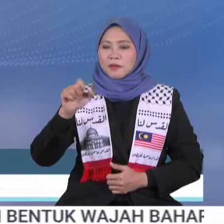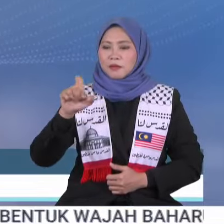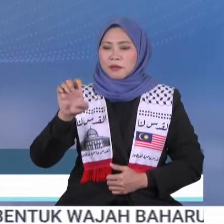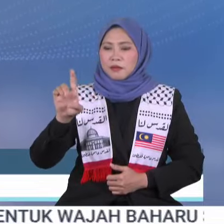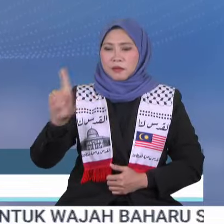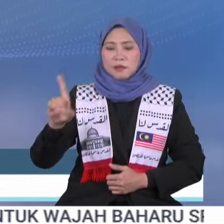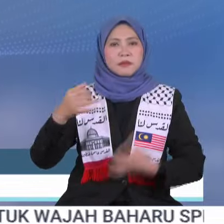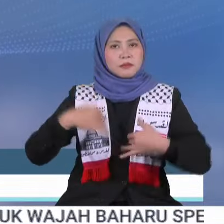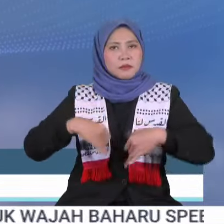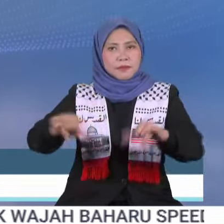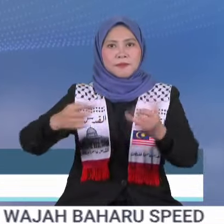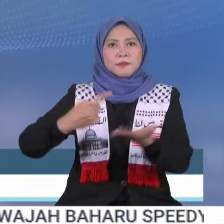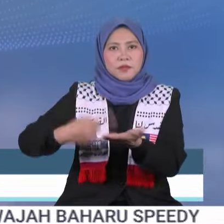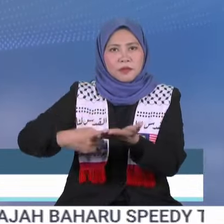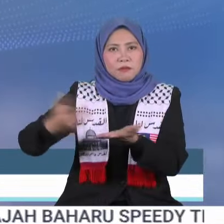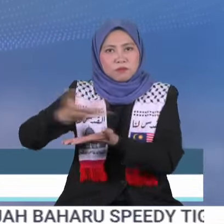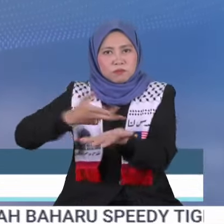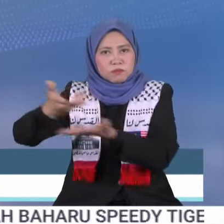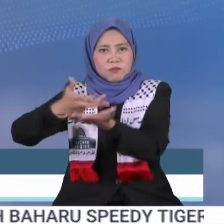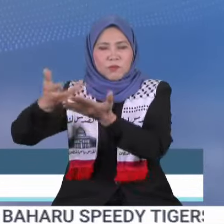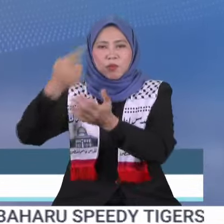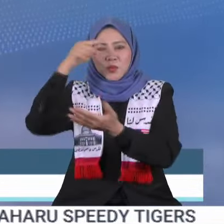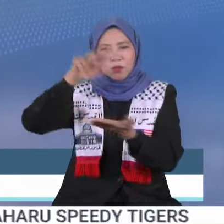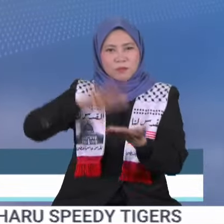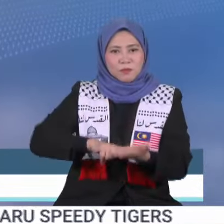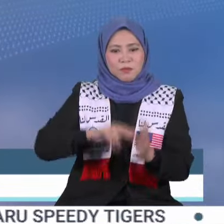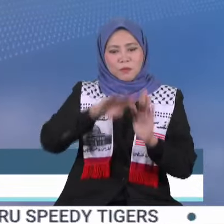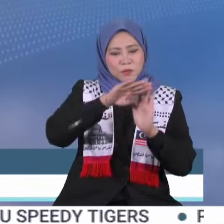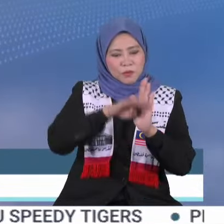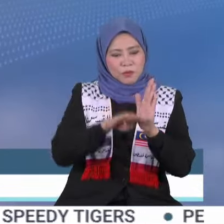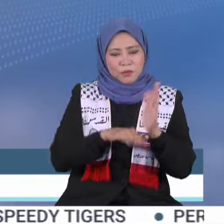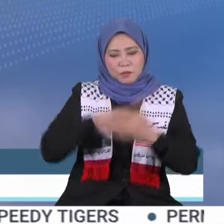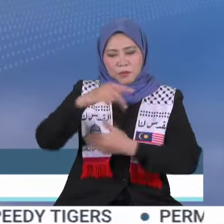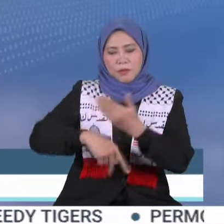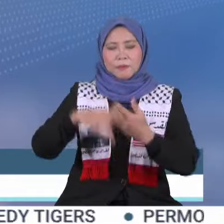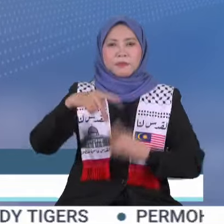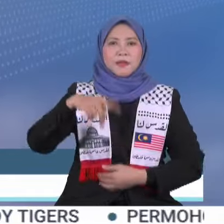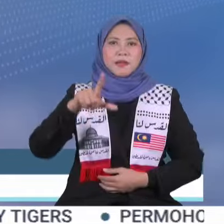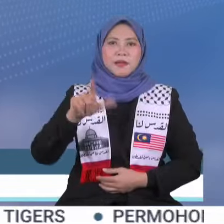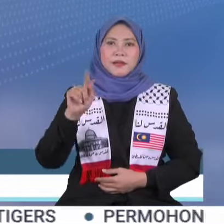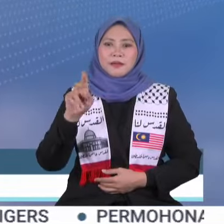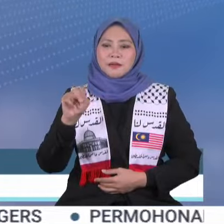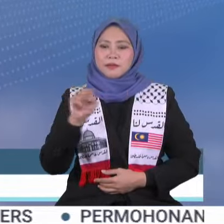masih dalam peringkat perbincangan untuk memuktamadkan modul program plkn